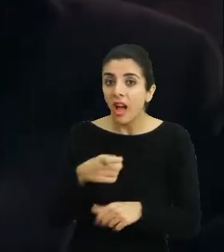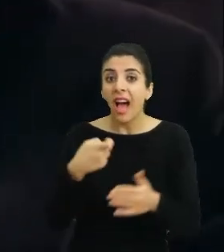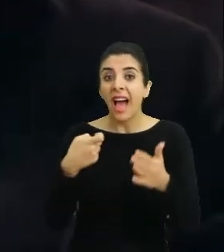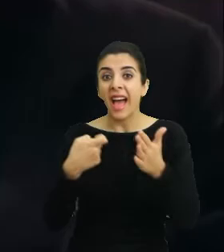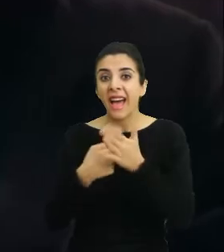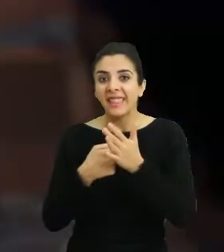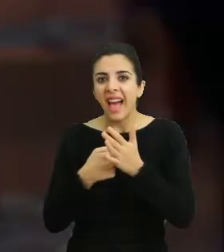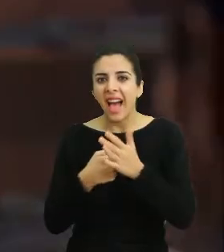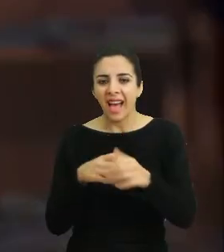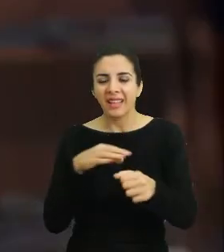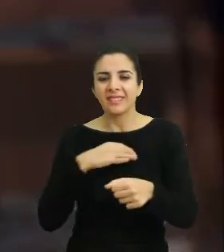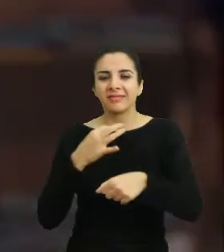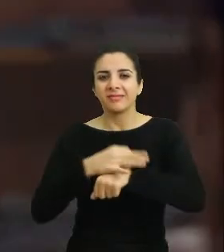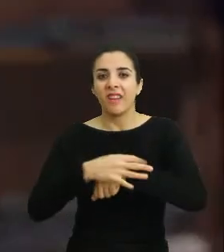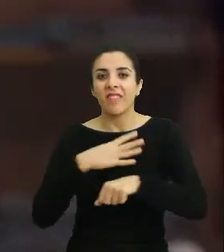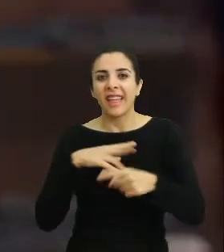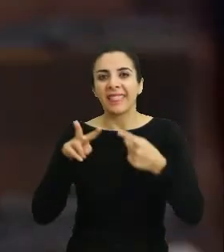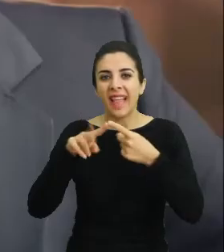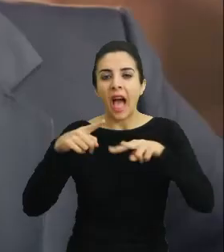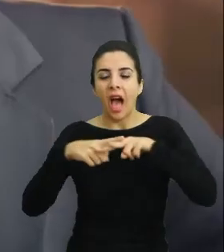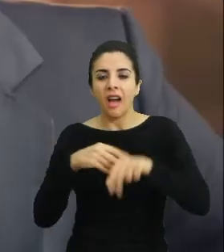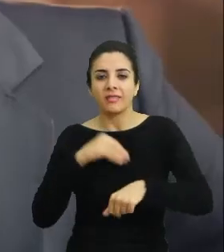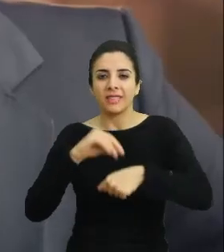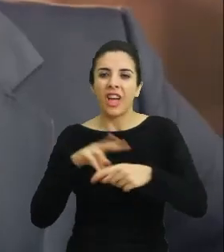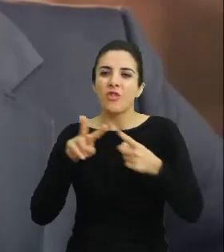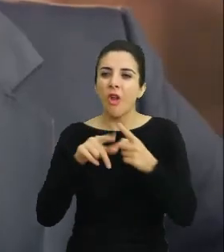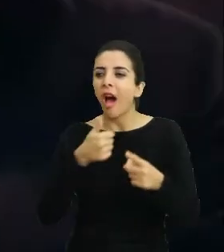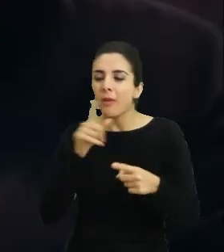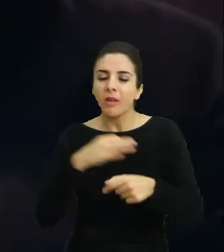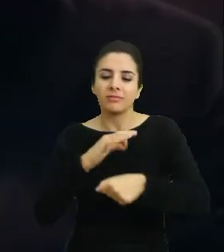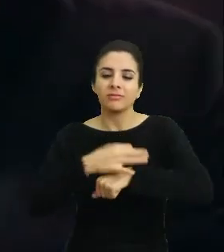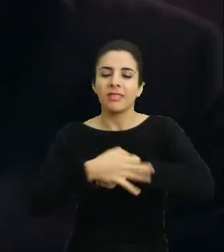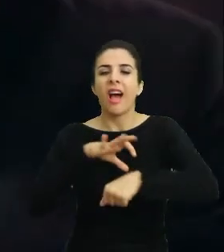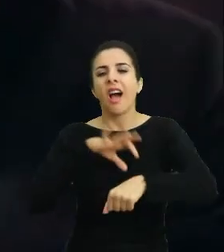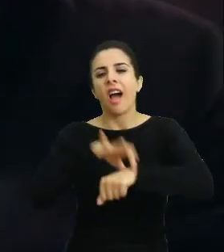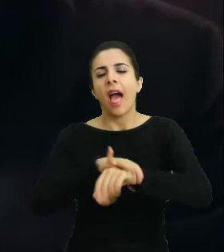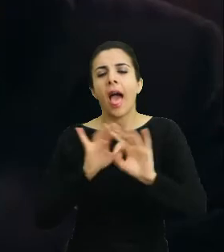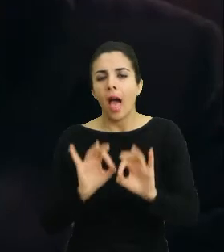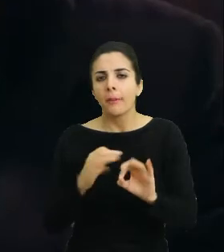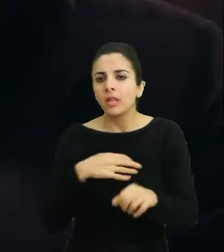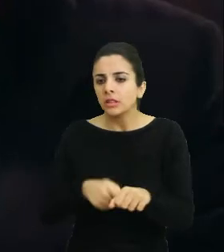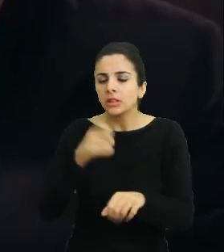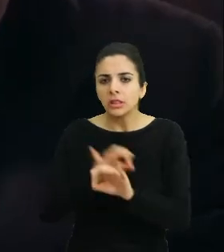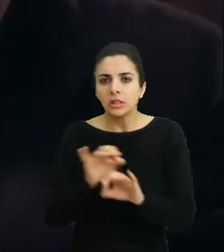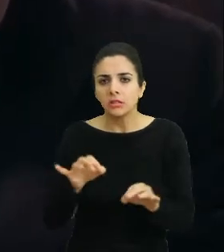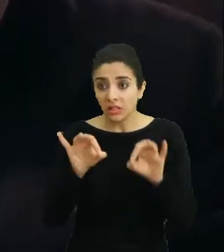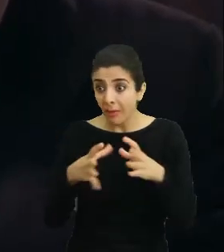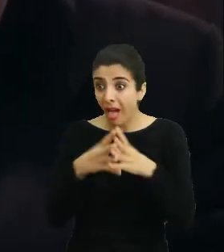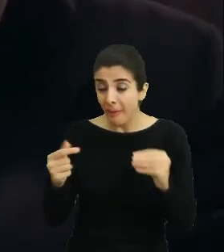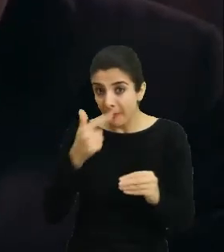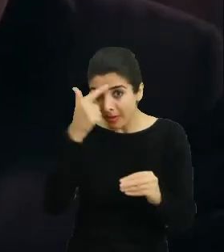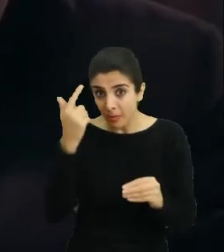baş harfleri yazılı orada. N ve A. Nuri abi hiçbir zaman çıkarmadı onu kolundan. Ve şimdi eğer